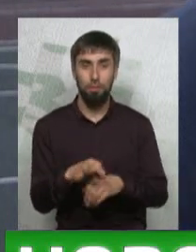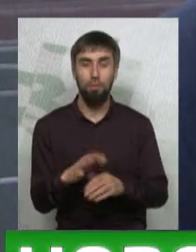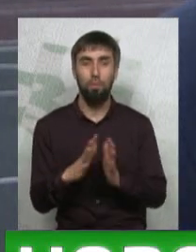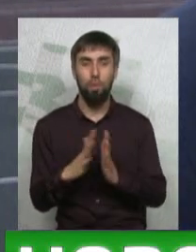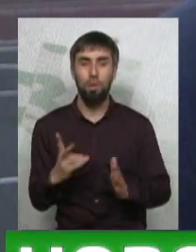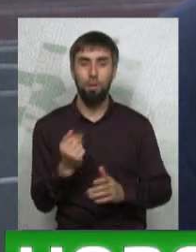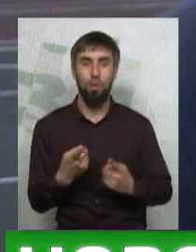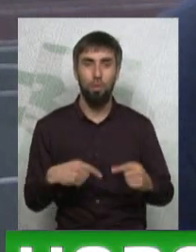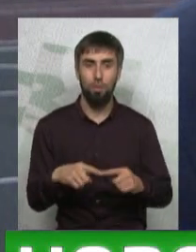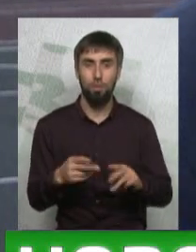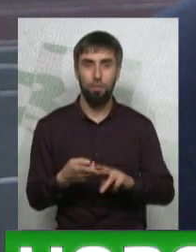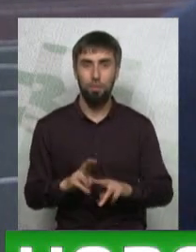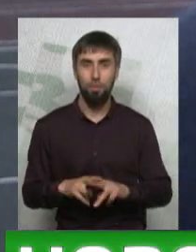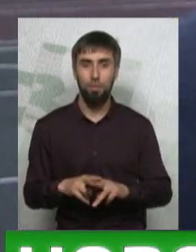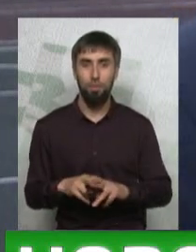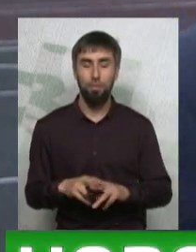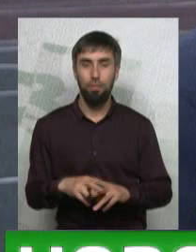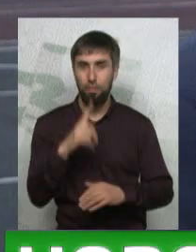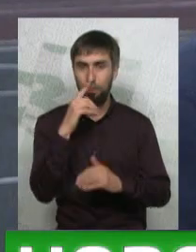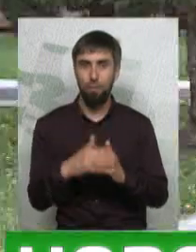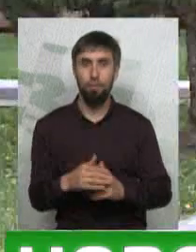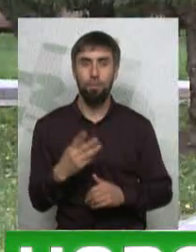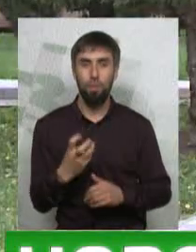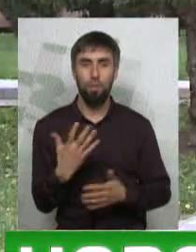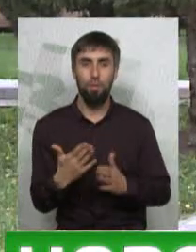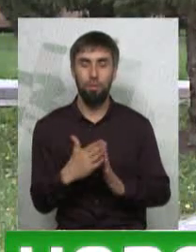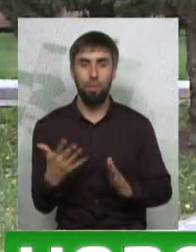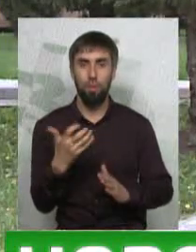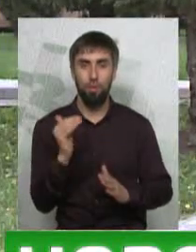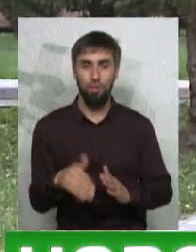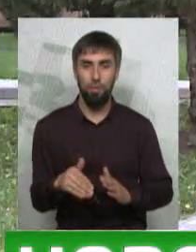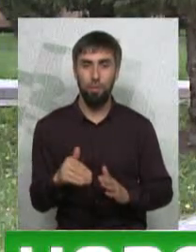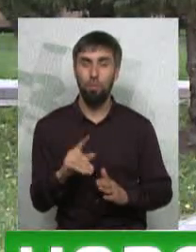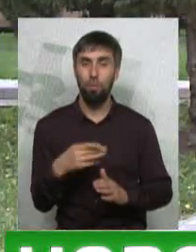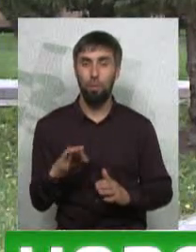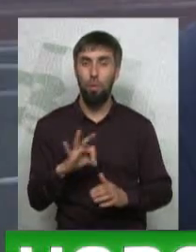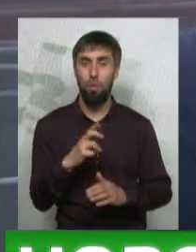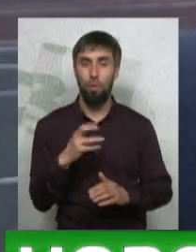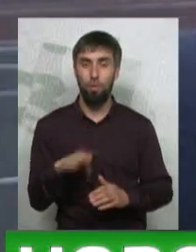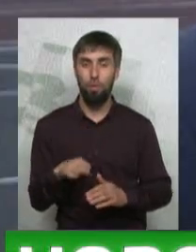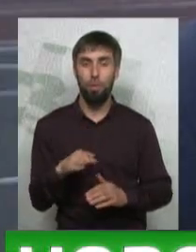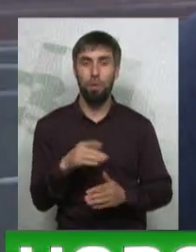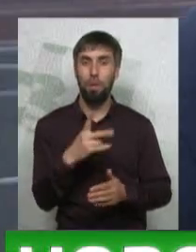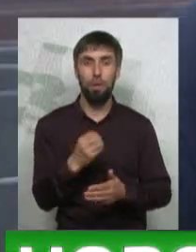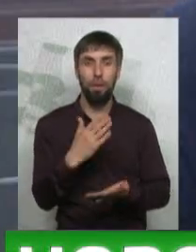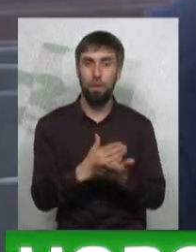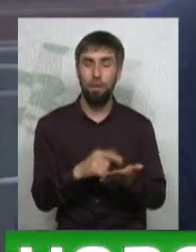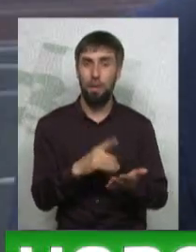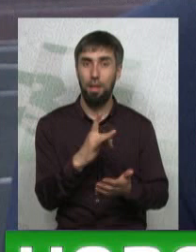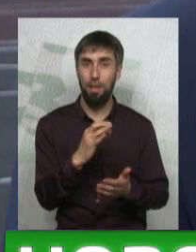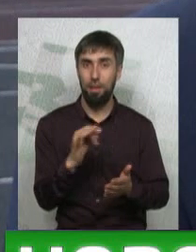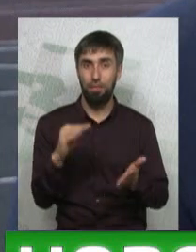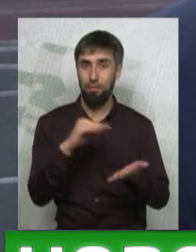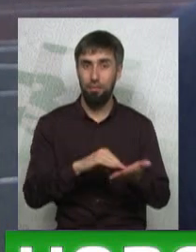больших на организацию этого. Около 300 и 500 тысяч рублей. Потому что объект, не находясь в реестре,